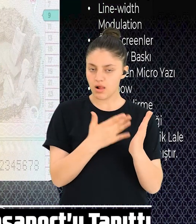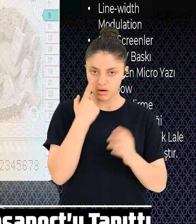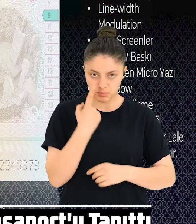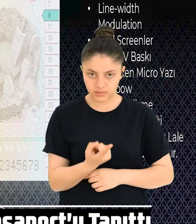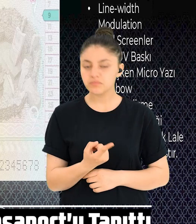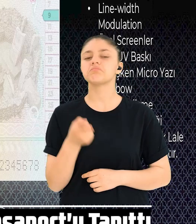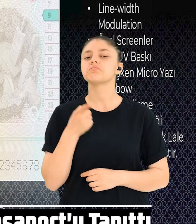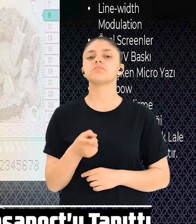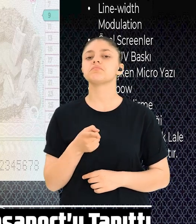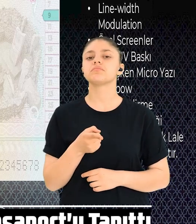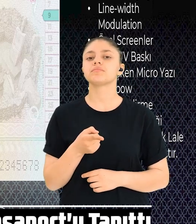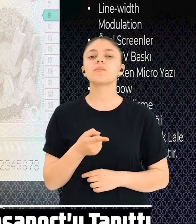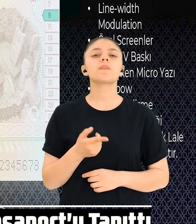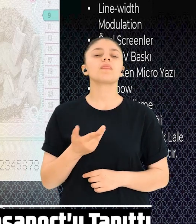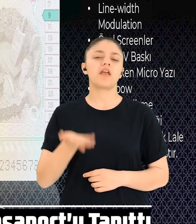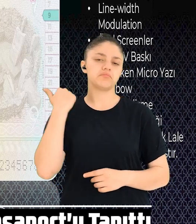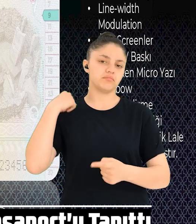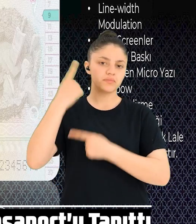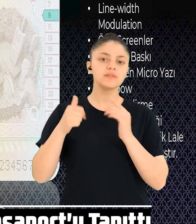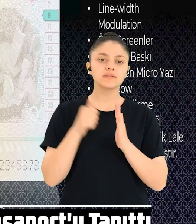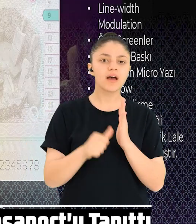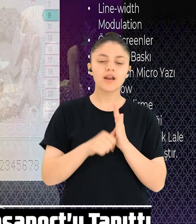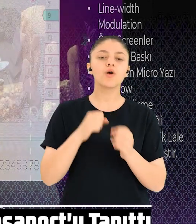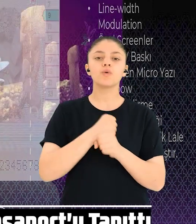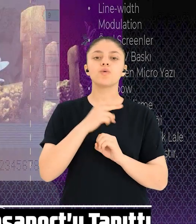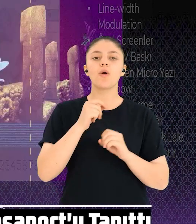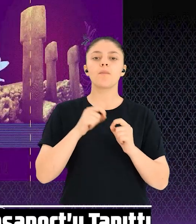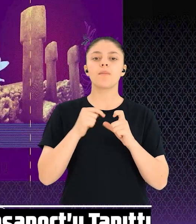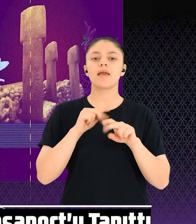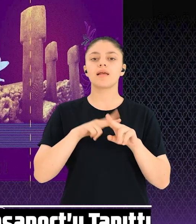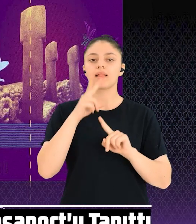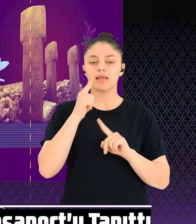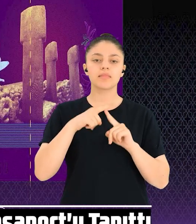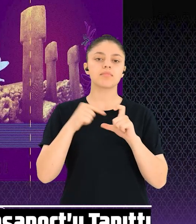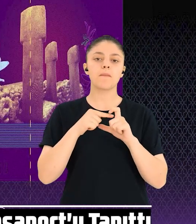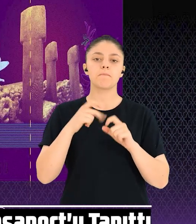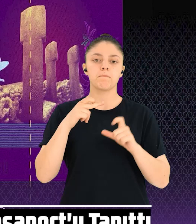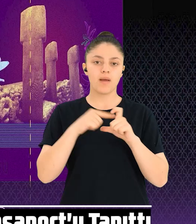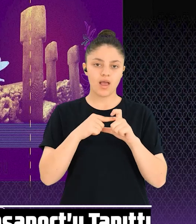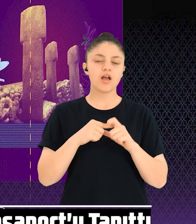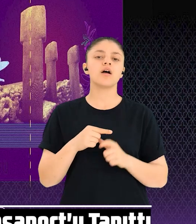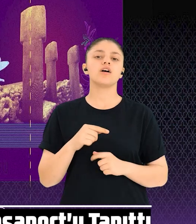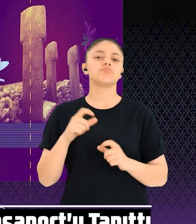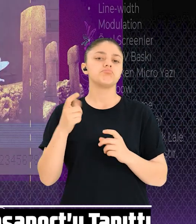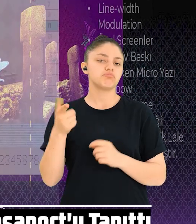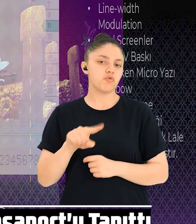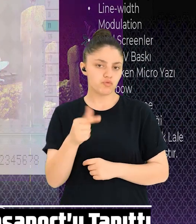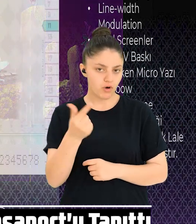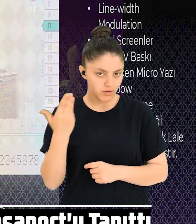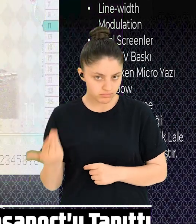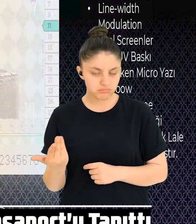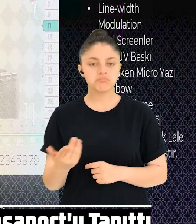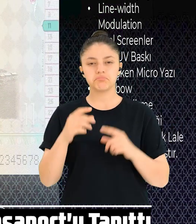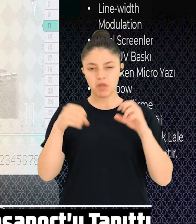sayfalarımızı. Bu da bizim tarihi mirasımız Göbekli Tepe, Şanlıurfa. Bu da ışıklı hali. Yine bir